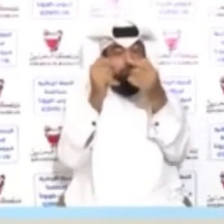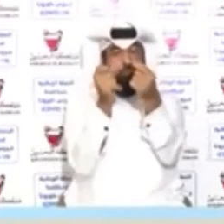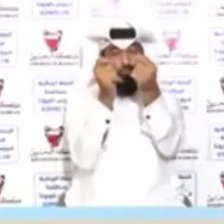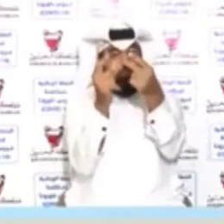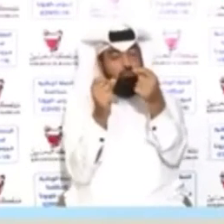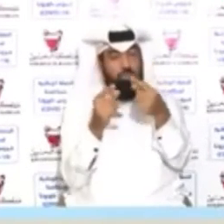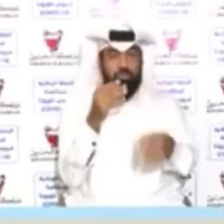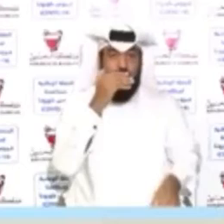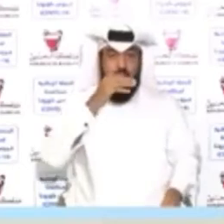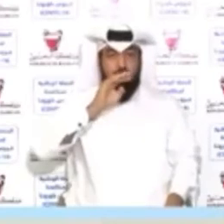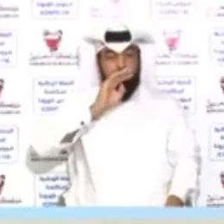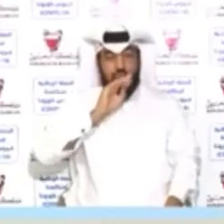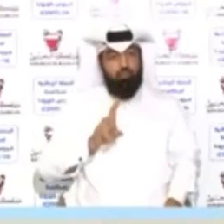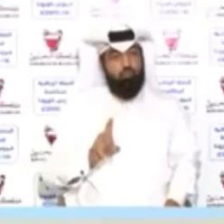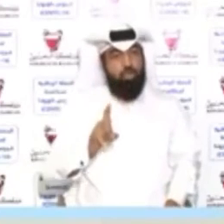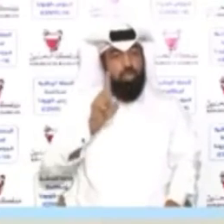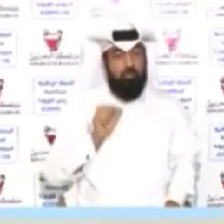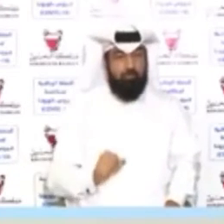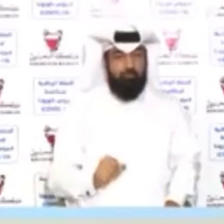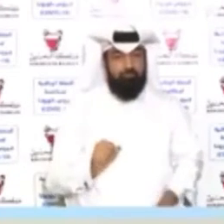هي تتجدد.